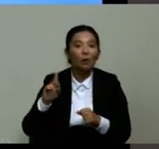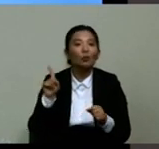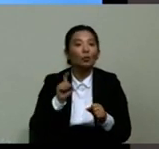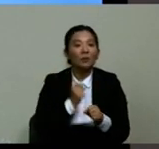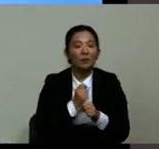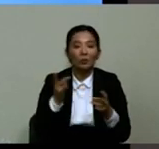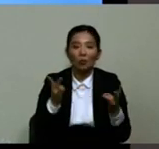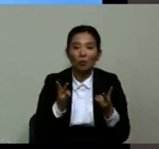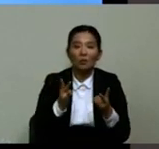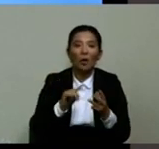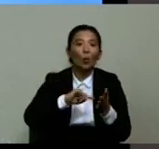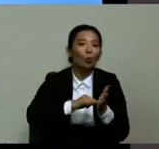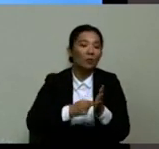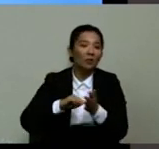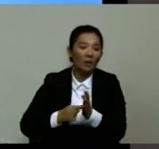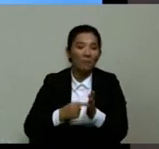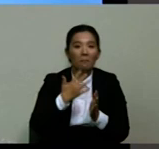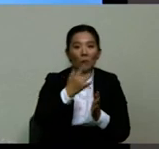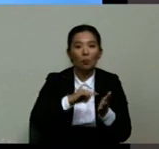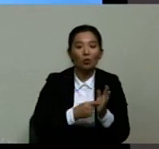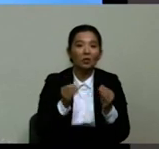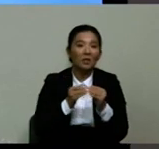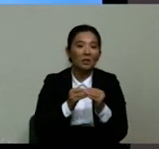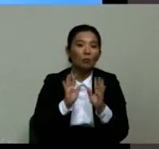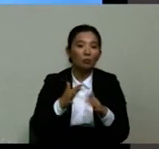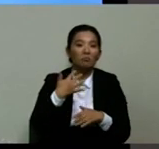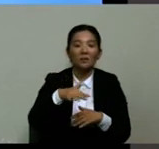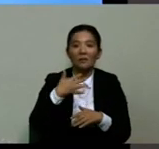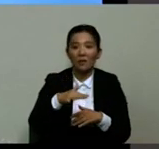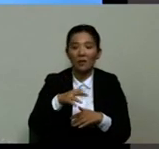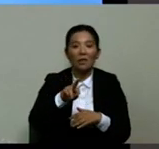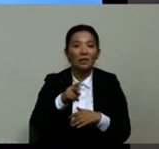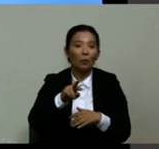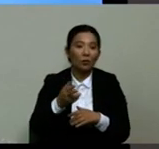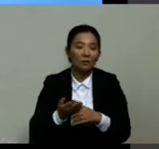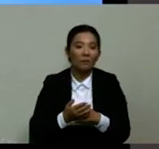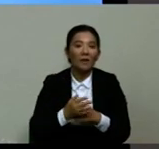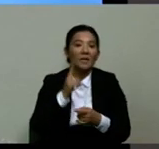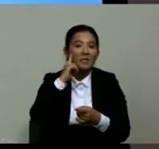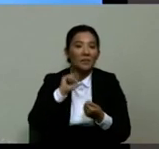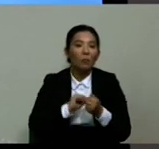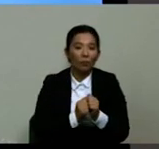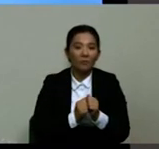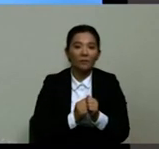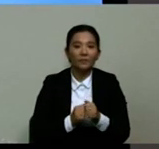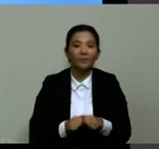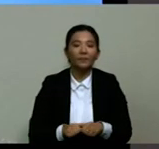что делаем? Перемножаем. 5 умножить на 10 – 50 способов. Запомнили, да?